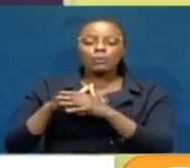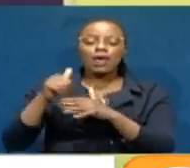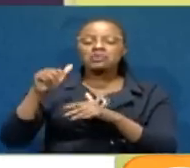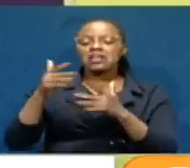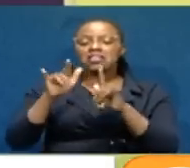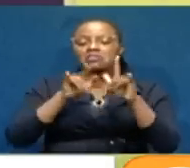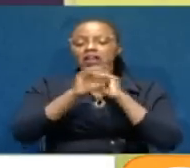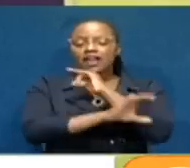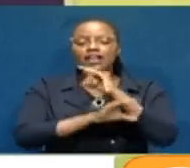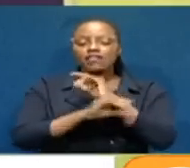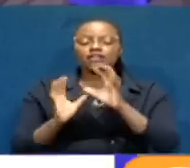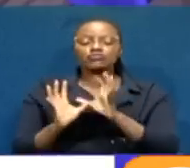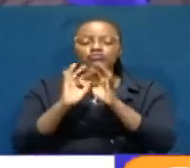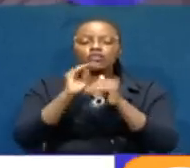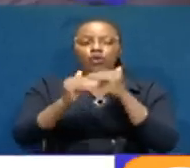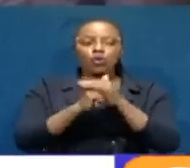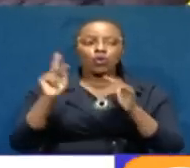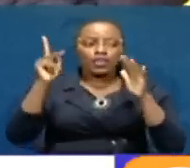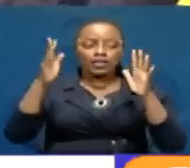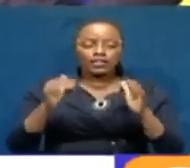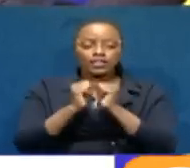na kuwaleta Wakenya pamoja.